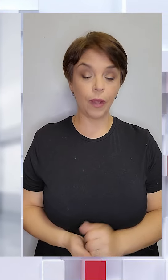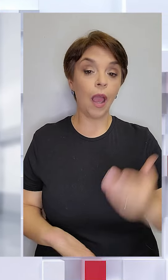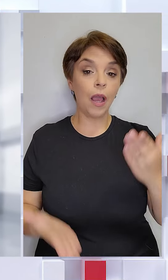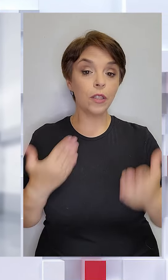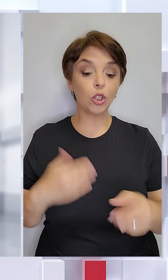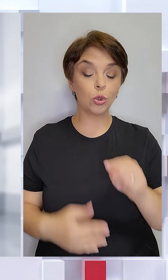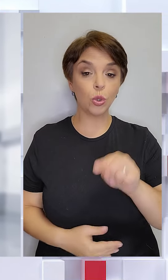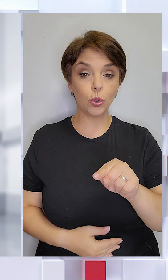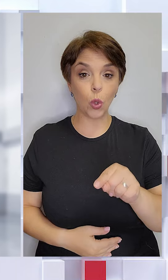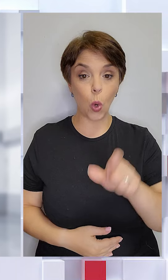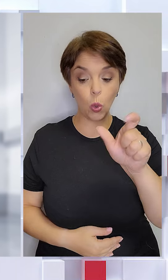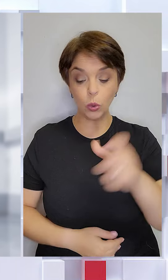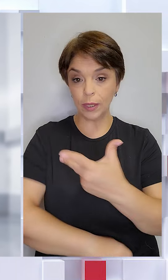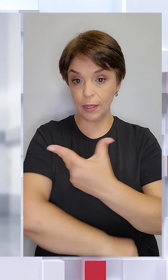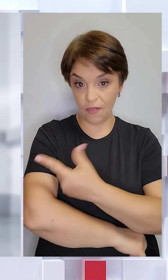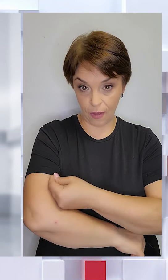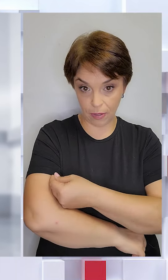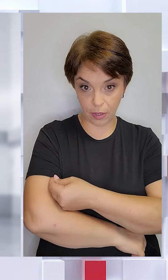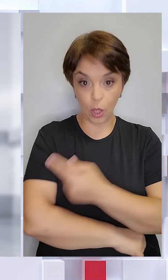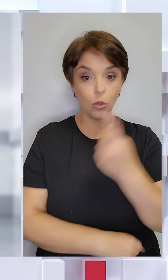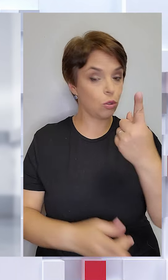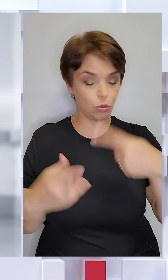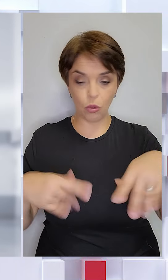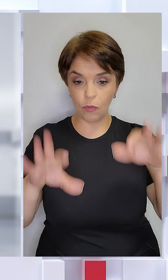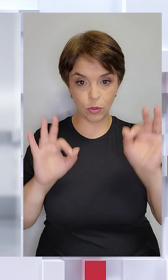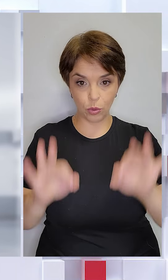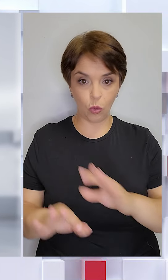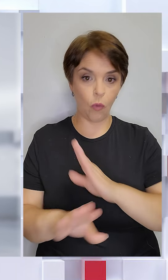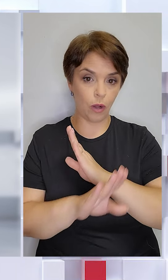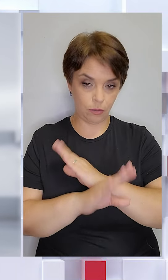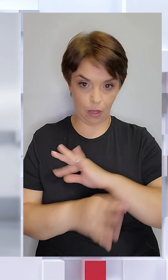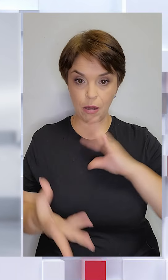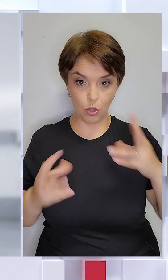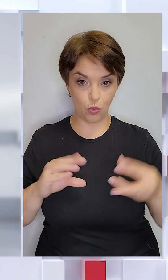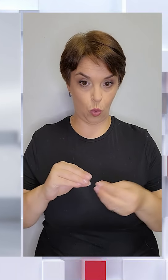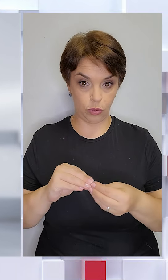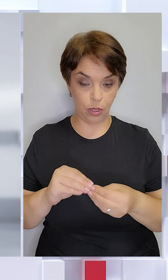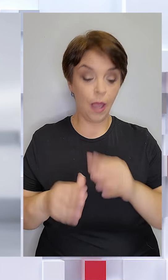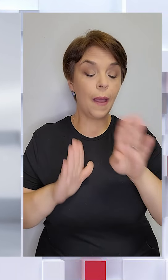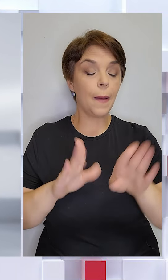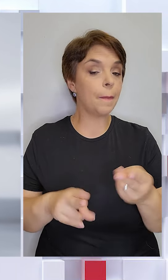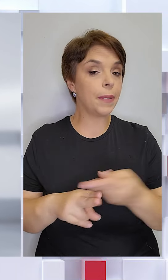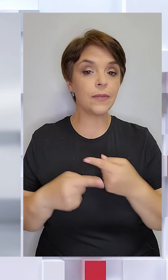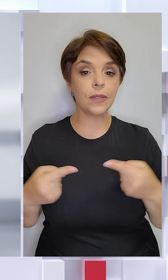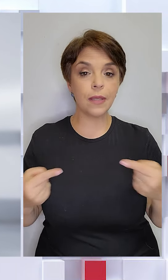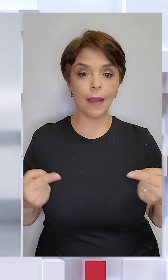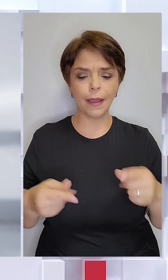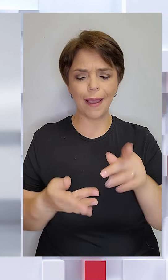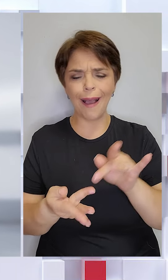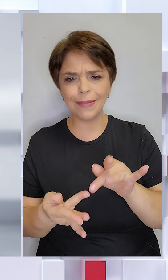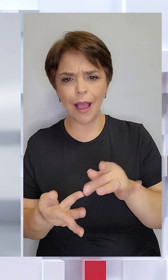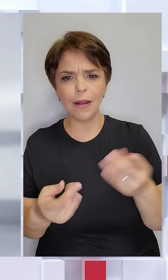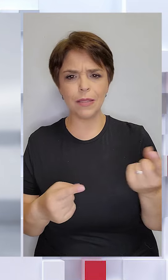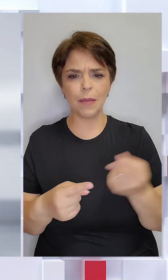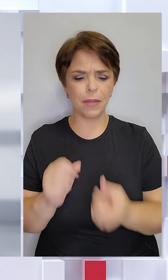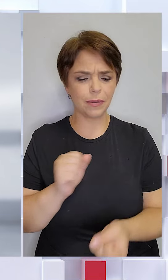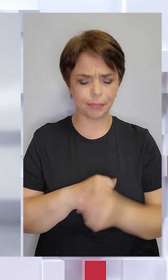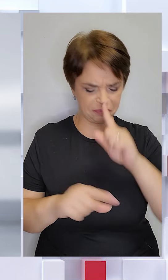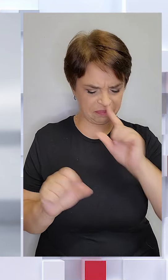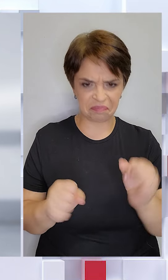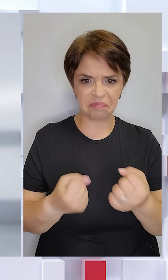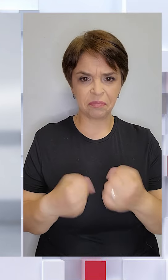Якщо його людині ввести, то 100% летальний ісход. І без всяких аналізів, без всяких виявів,